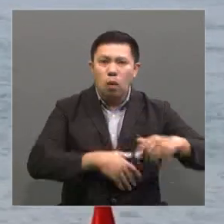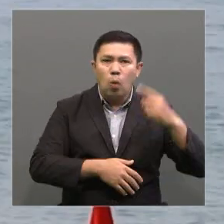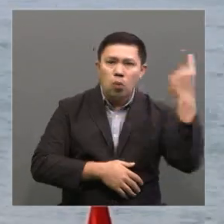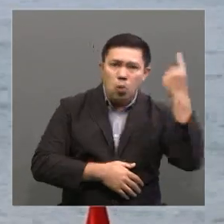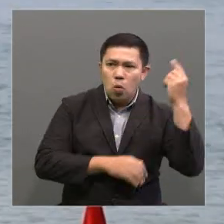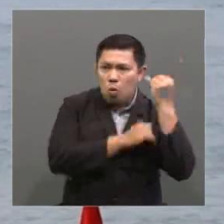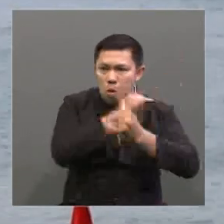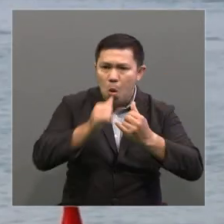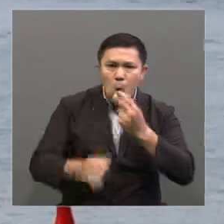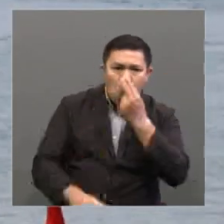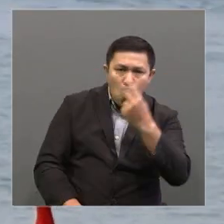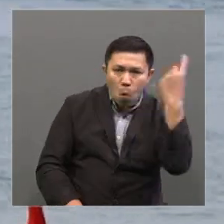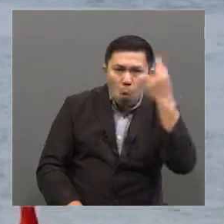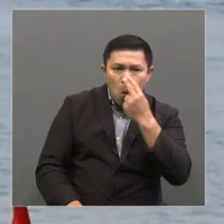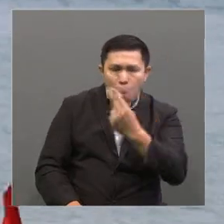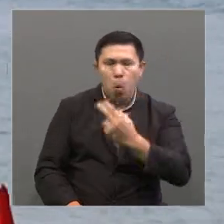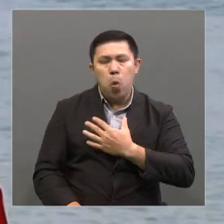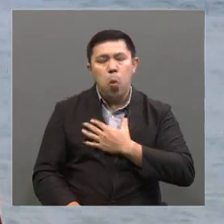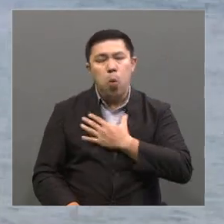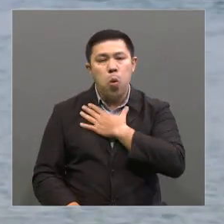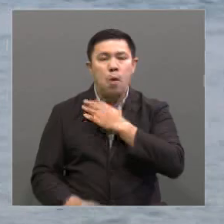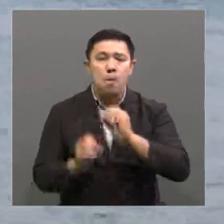ให้กับประชาชนและนักท่องเที่ยวค่ะ